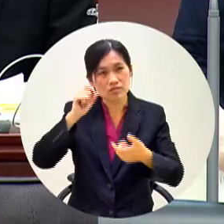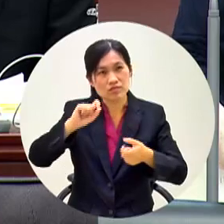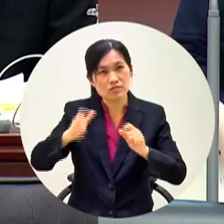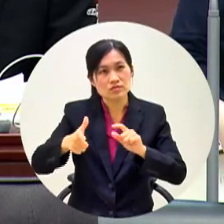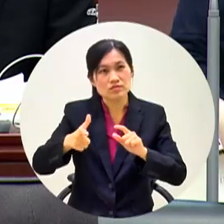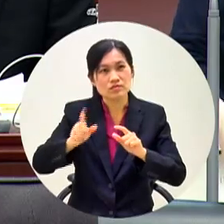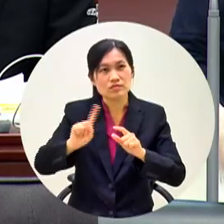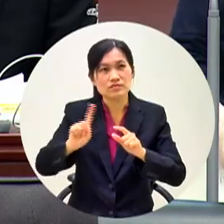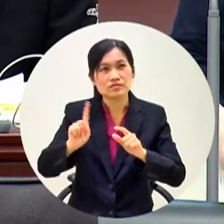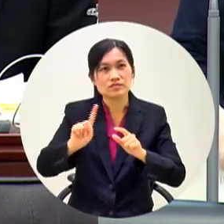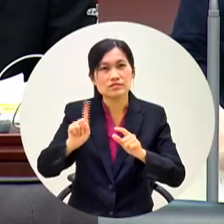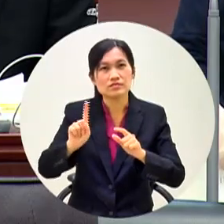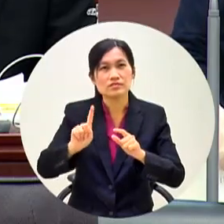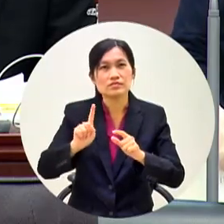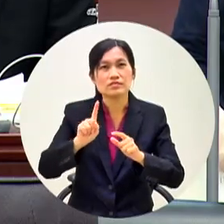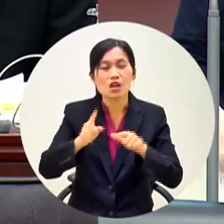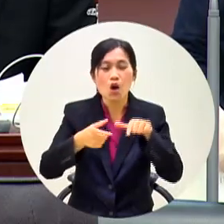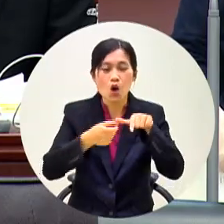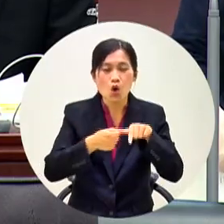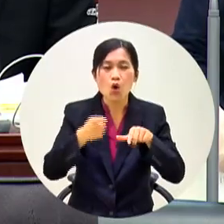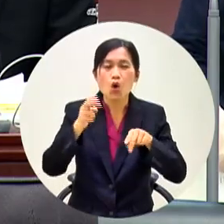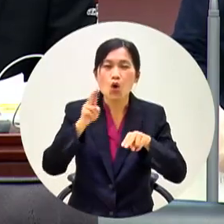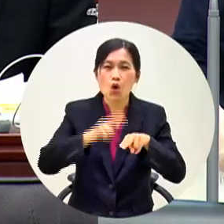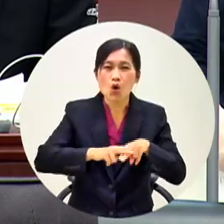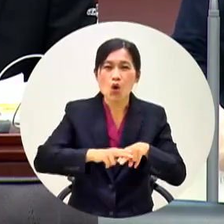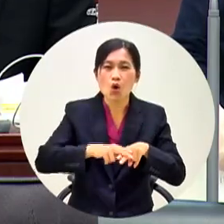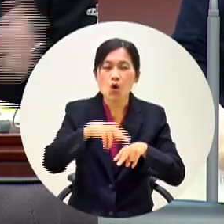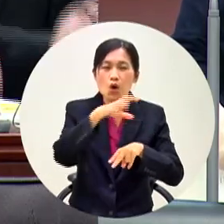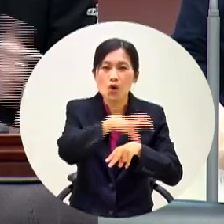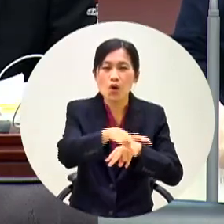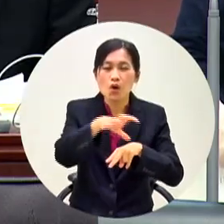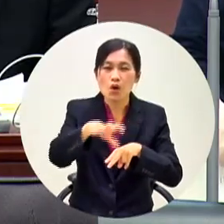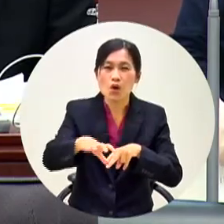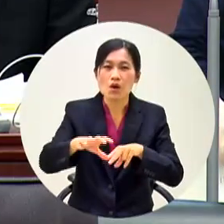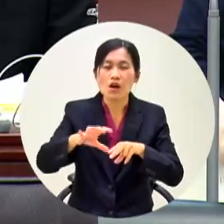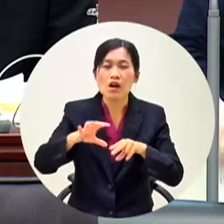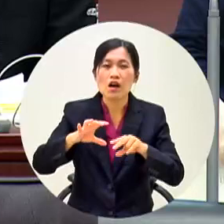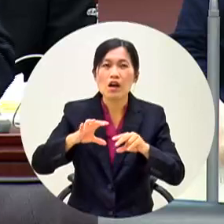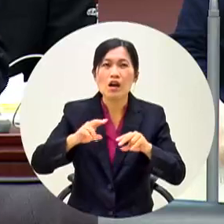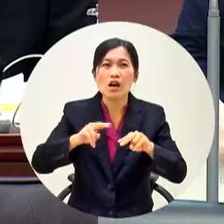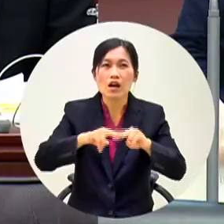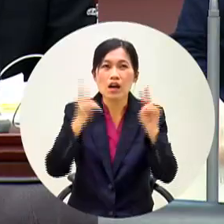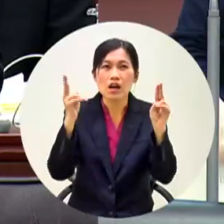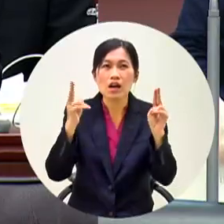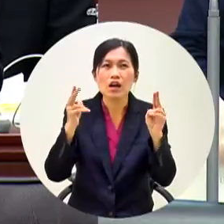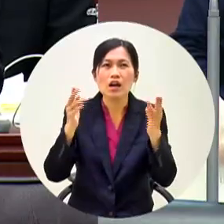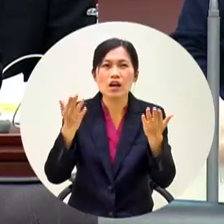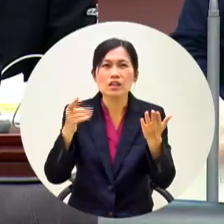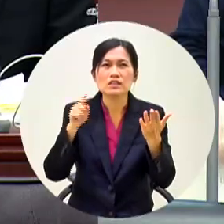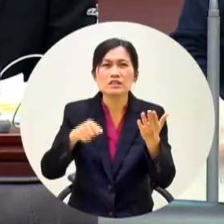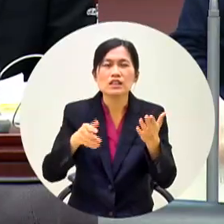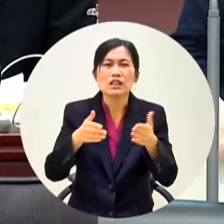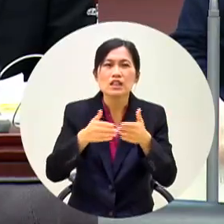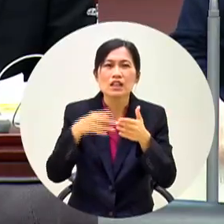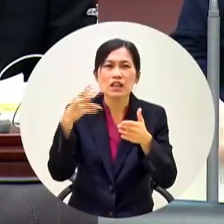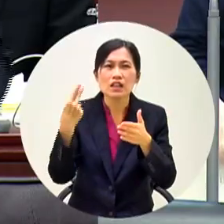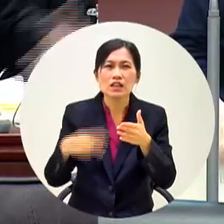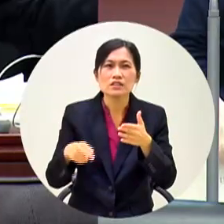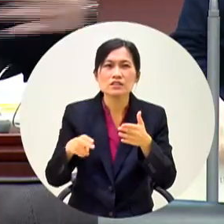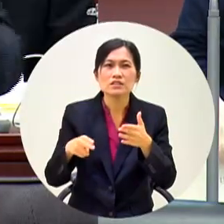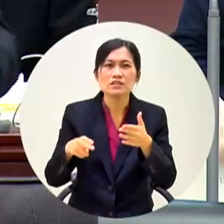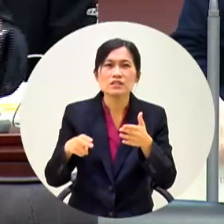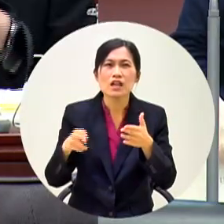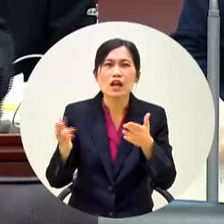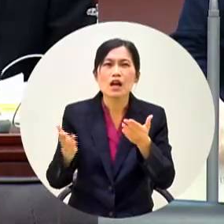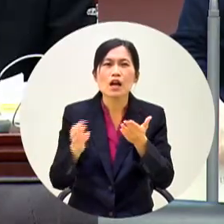件事情有不同答案？ 公共设施解编的事情， 我刚刚已经讲过嘛。你现在解编，等一下要报这个经济部又解编一次嘛，所以